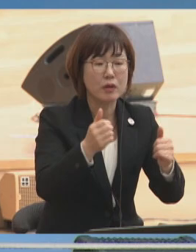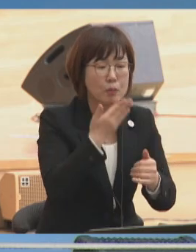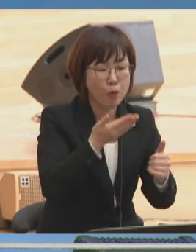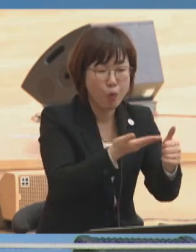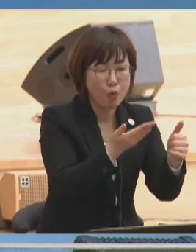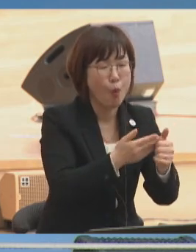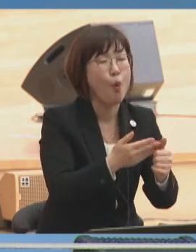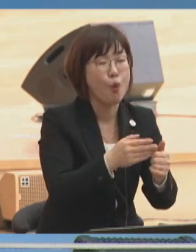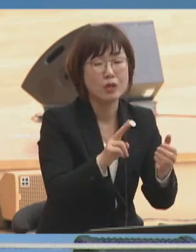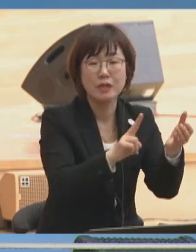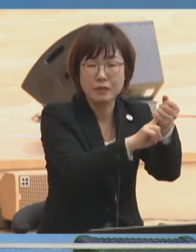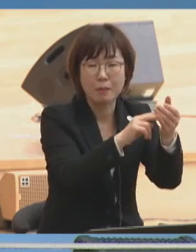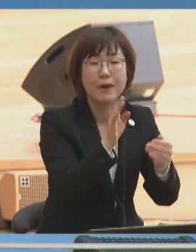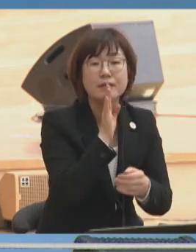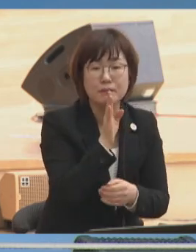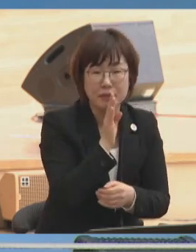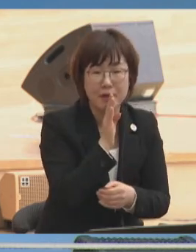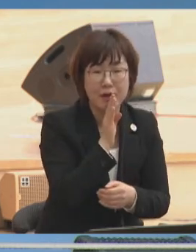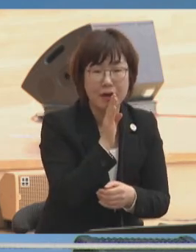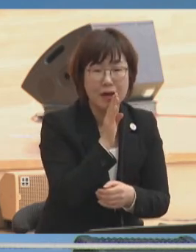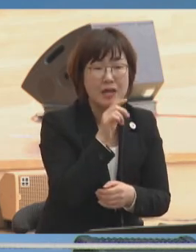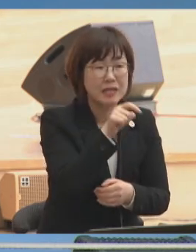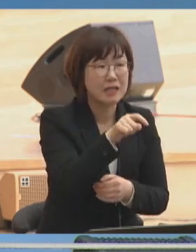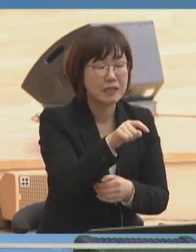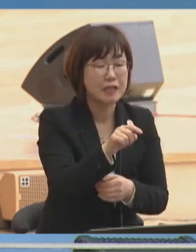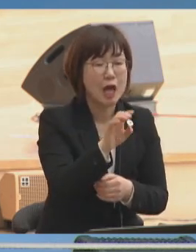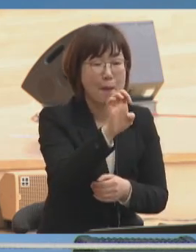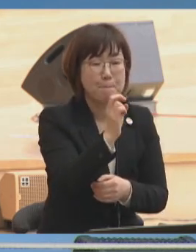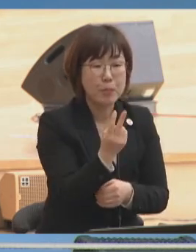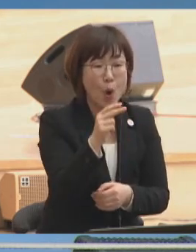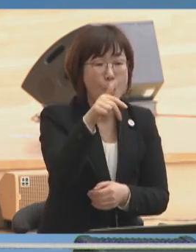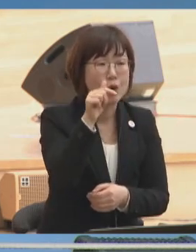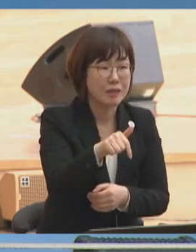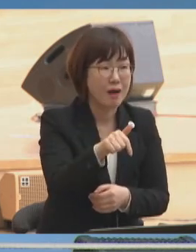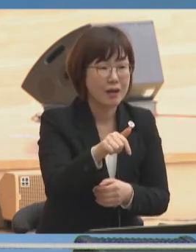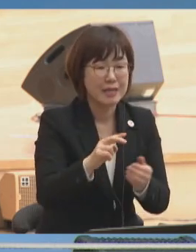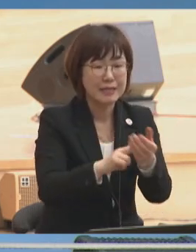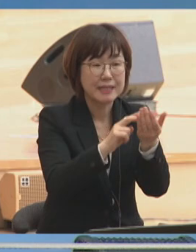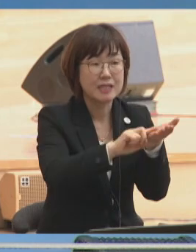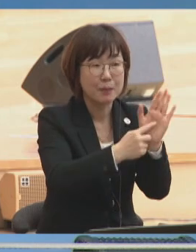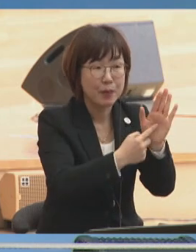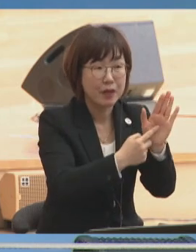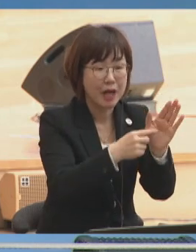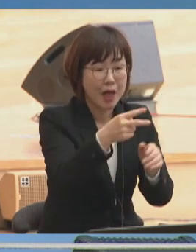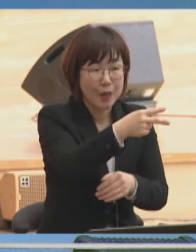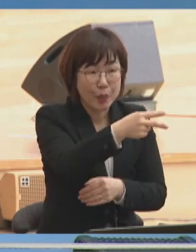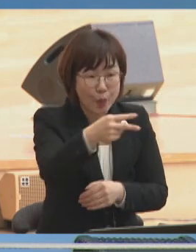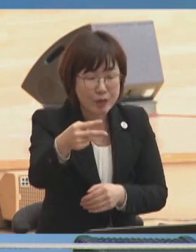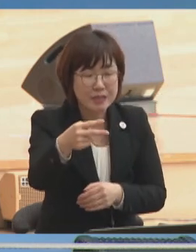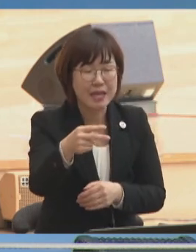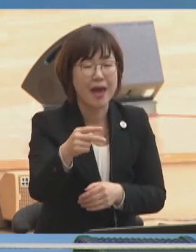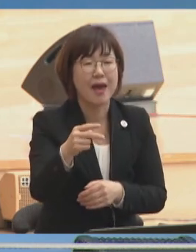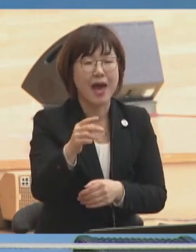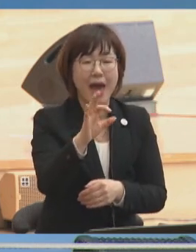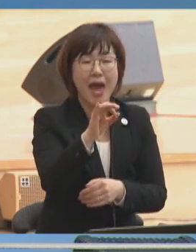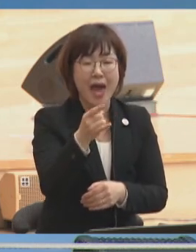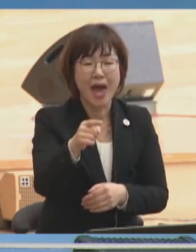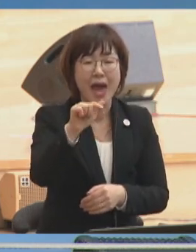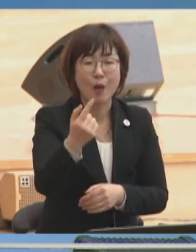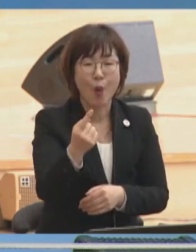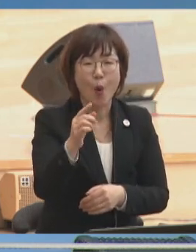이 오병이어 사건은 뭐냐? 표적을 나타내는 사건과 동시에 에고 에이미, 나는